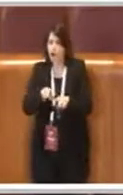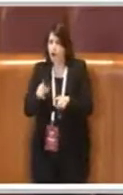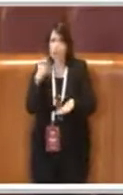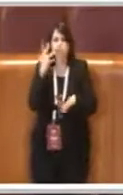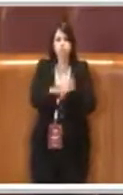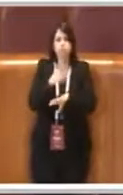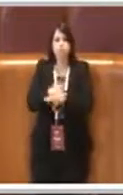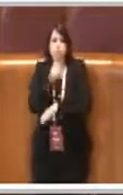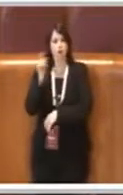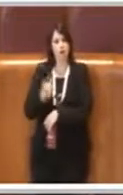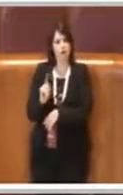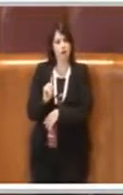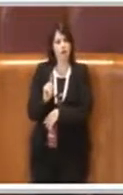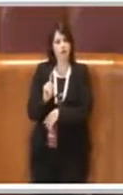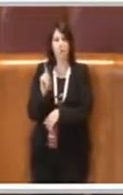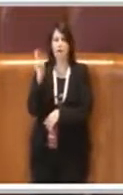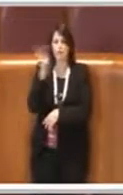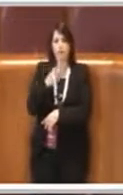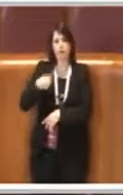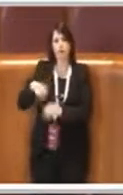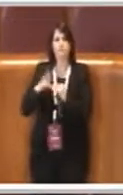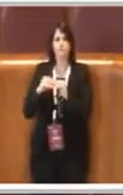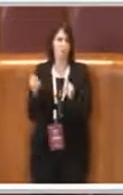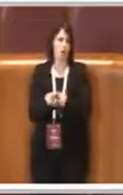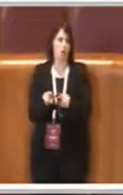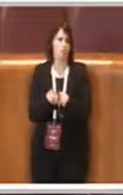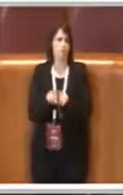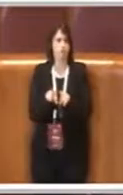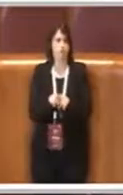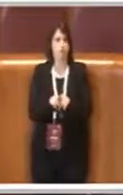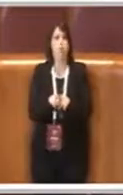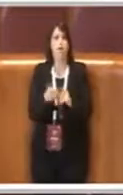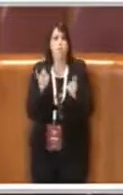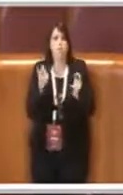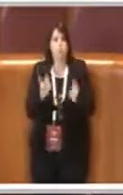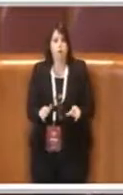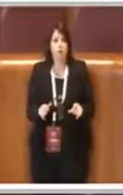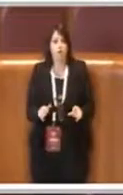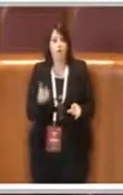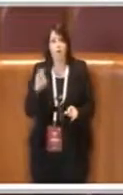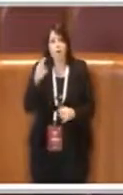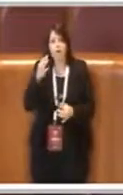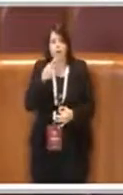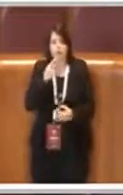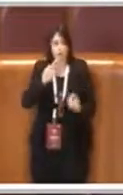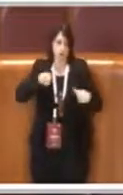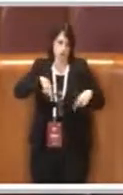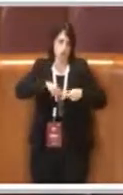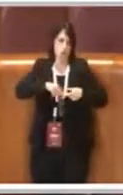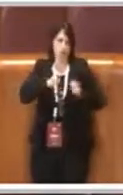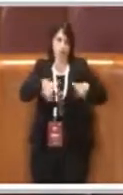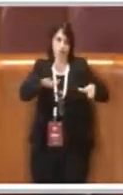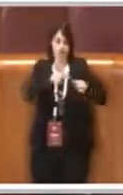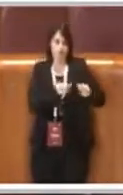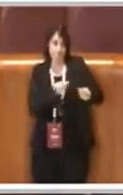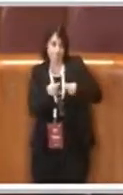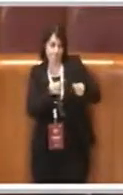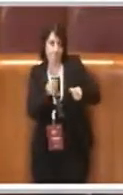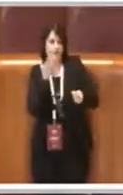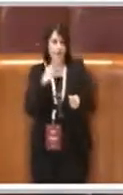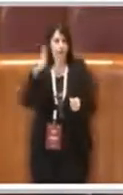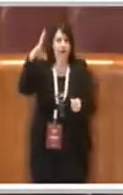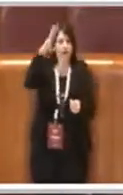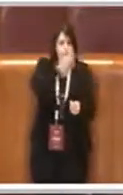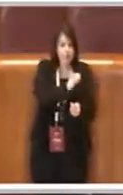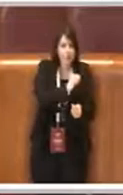Istruttoria che comunque c'è stata, proprio perché chi amministra una città si pone il problema e cerca di capire se ci sono dei margini